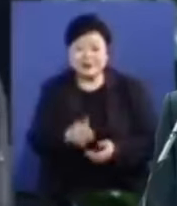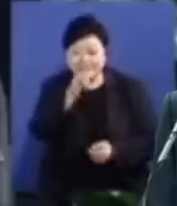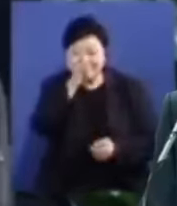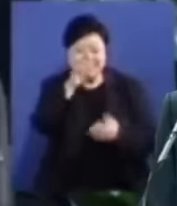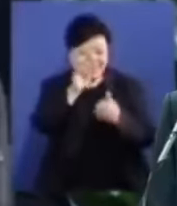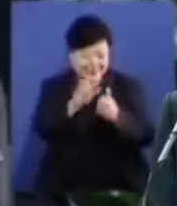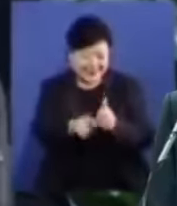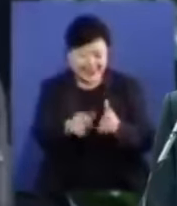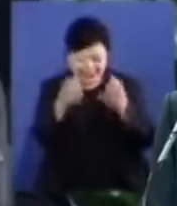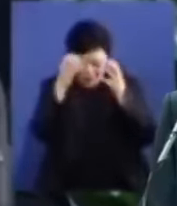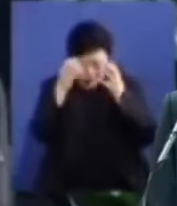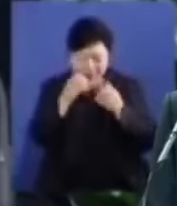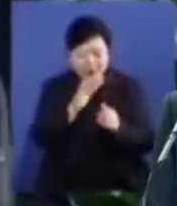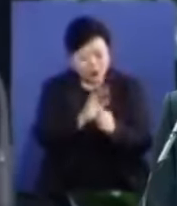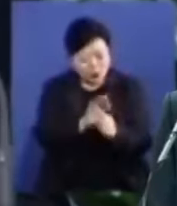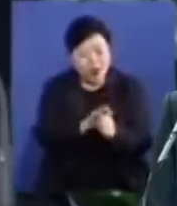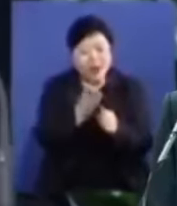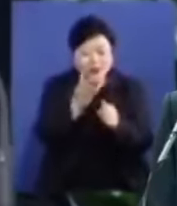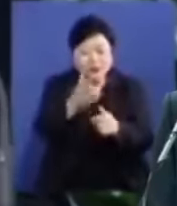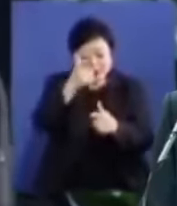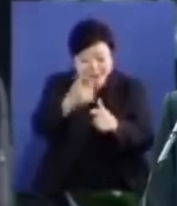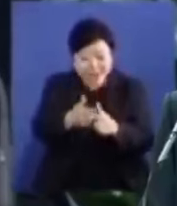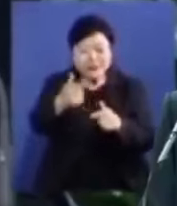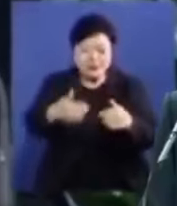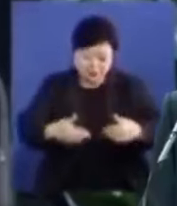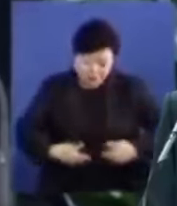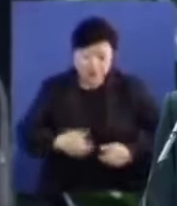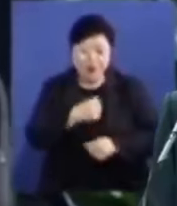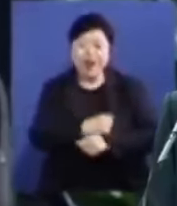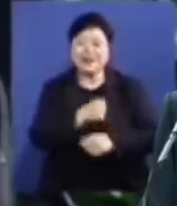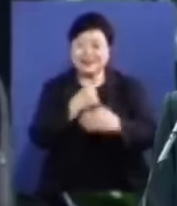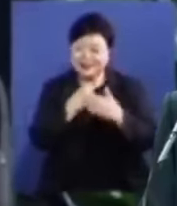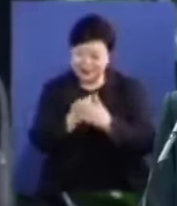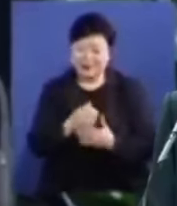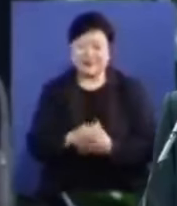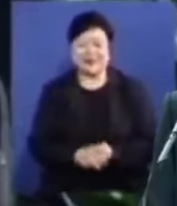때 고난에서 도와주는 예수님이 필요하기 때문인 것입니다.